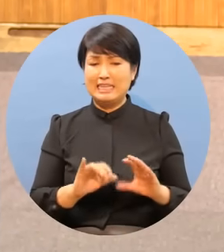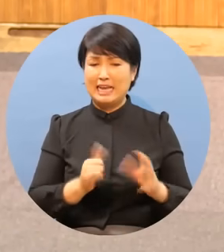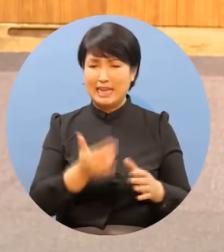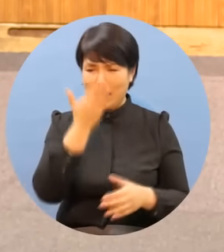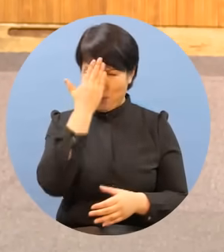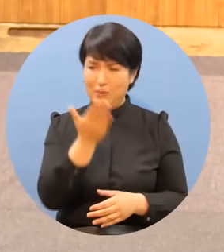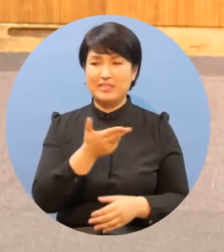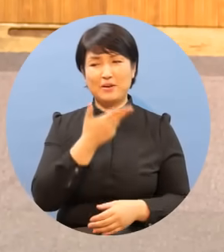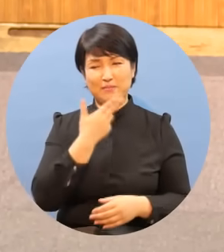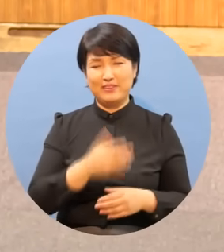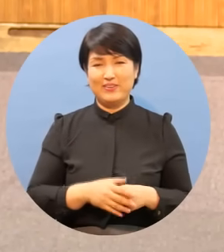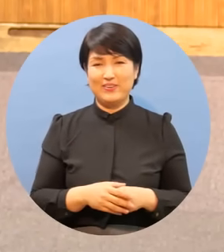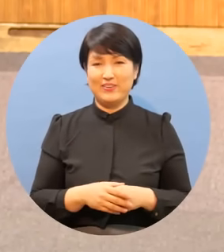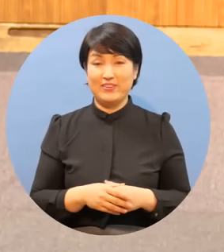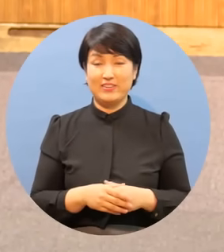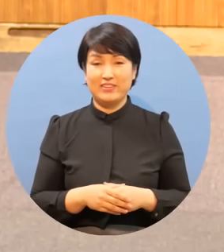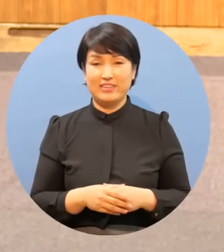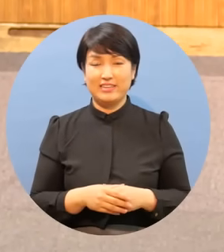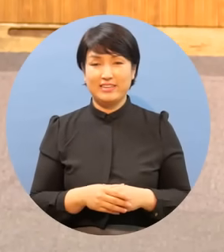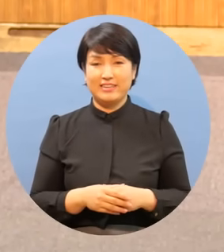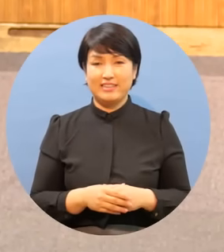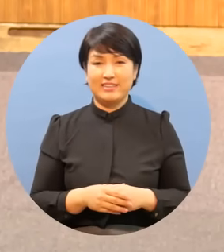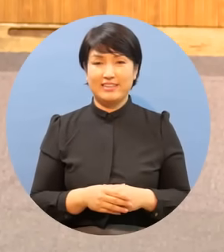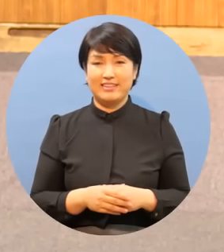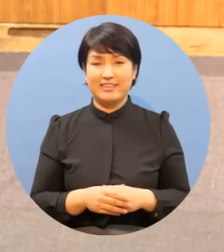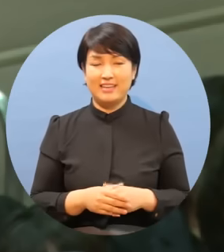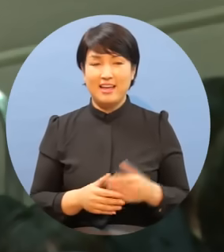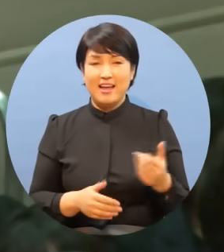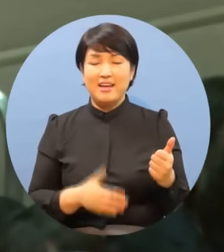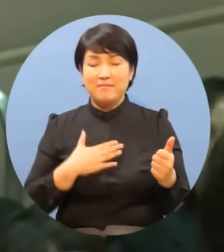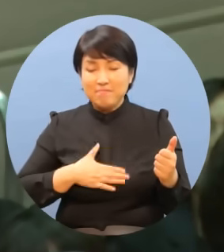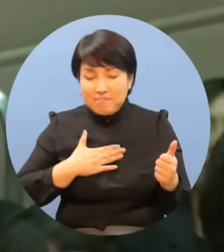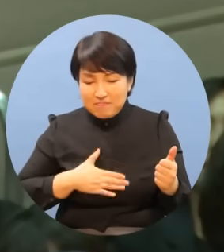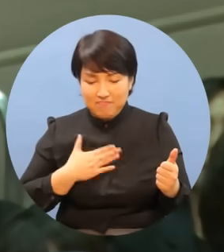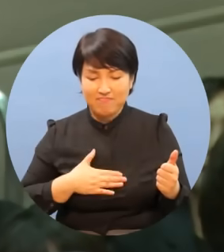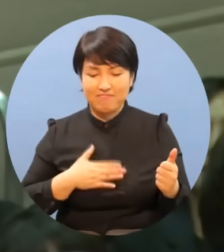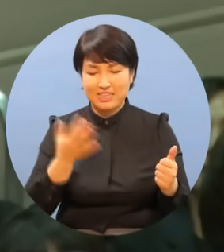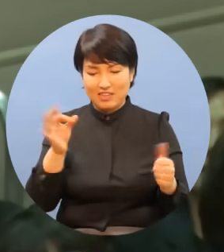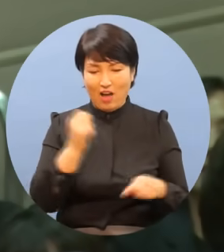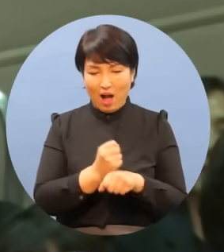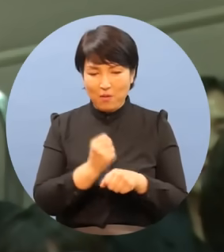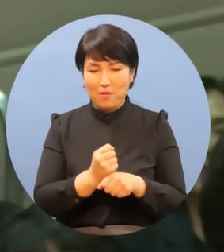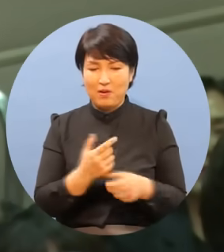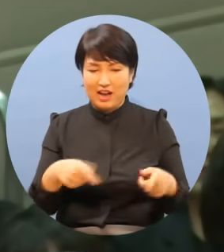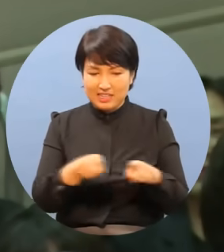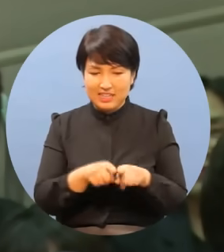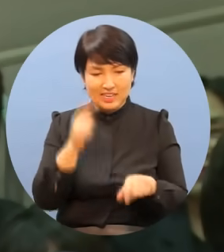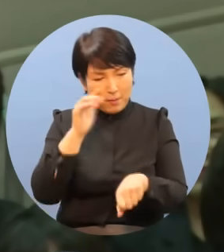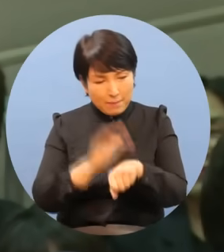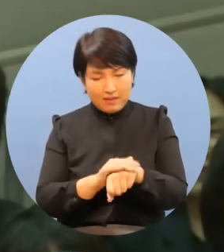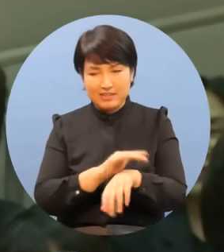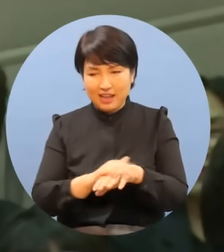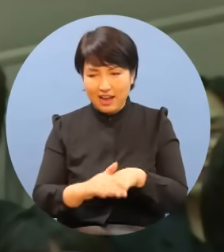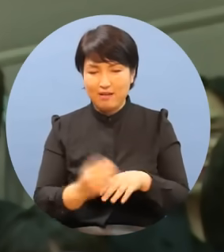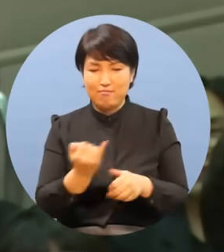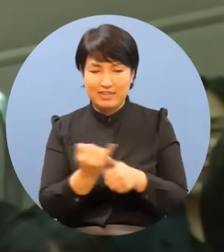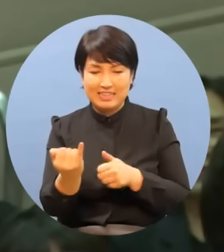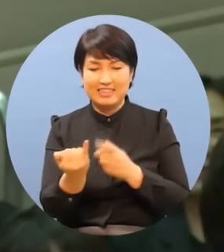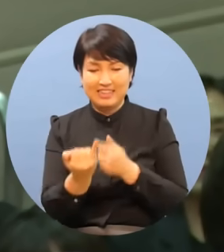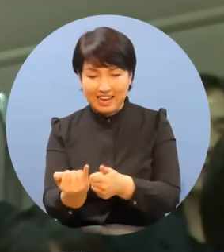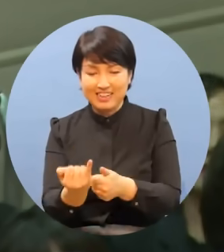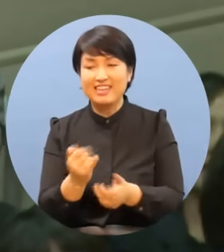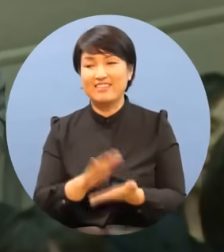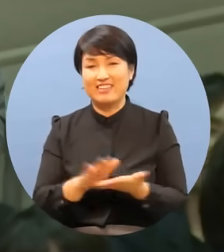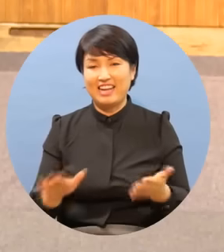이 세상에 공짜는 없어요. 네, 알겠습니다. 인정하고 저기 같이 잘 협력해서 잘 따르도록